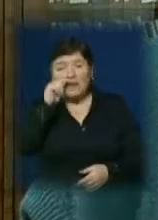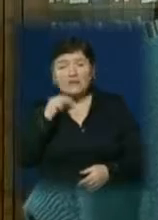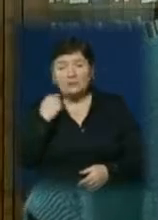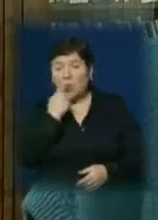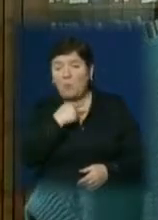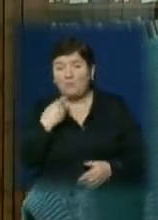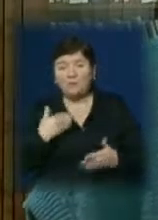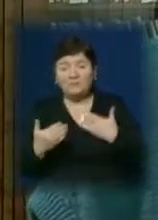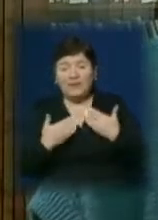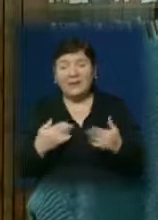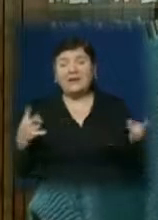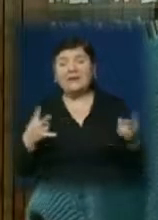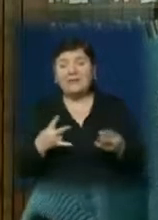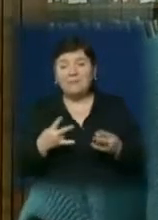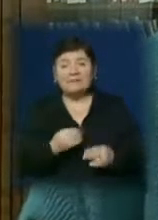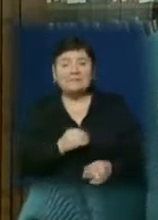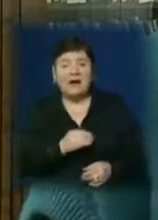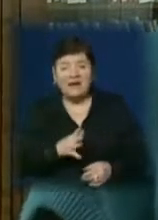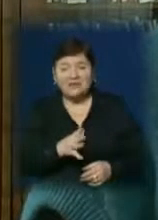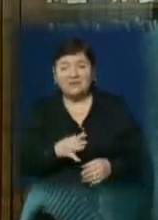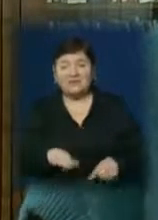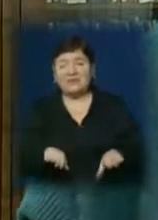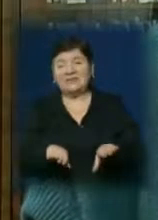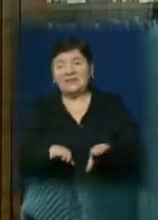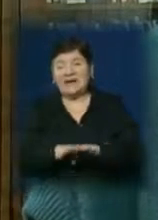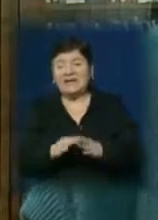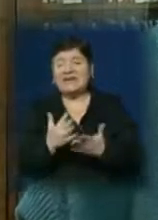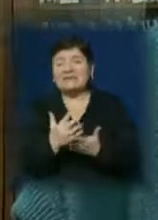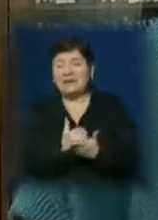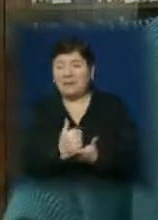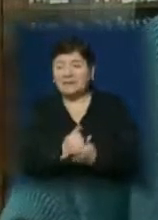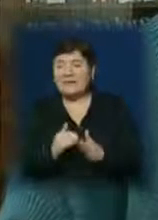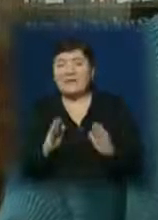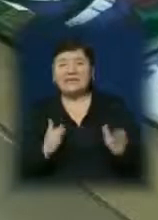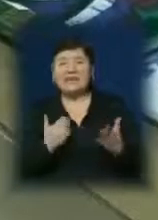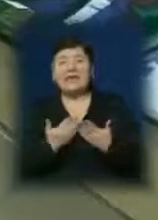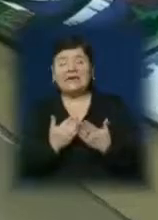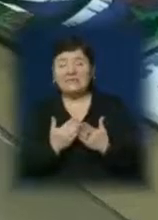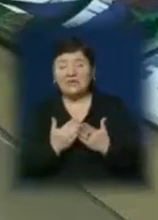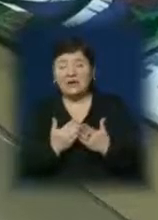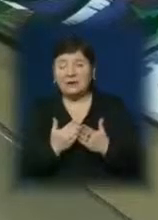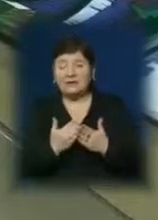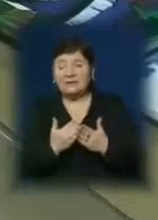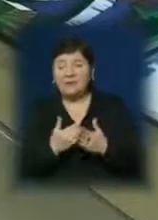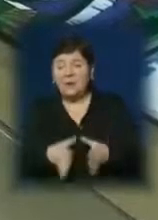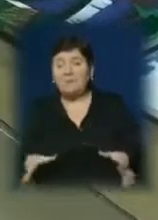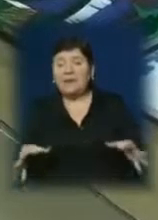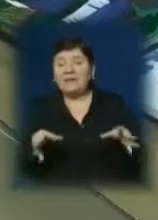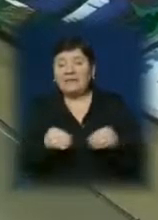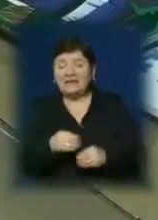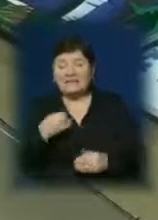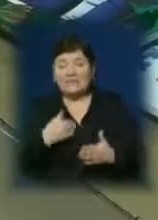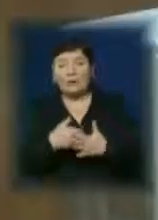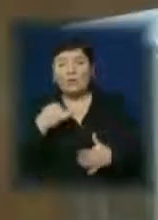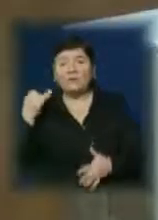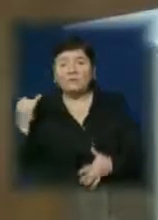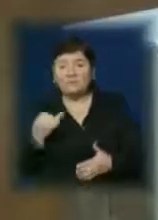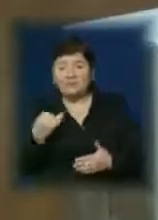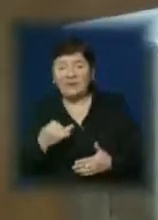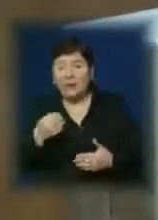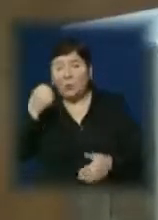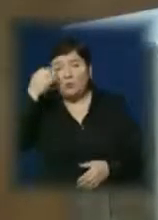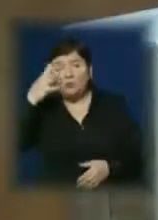акція сприятиме українізації російськомовних регіонів країни. Сподіваюся, що ця акція буде тривала в часі, що ми забезпечимо